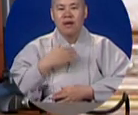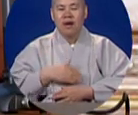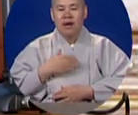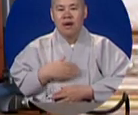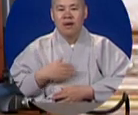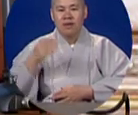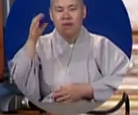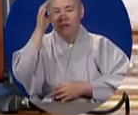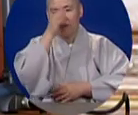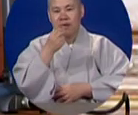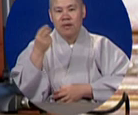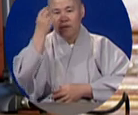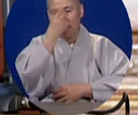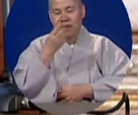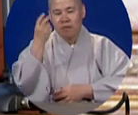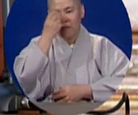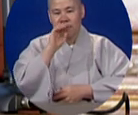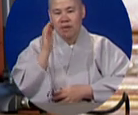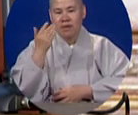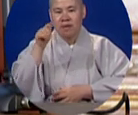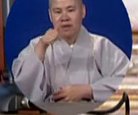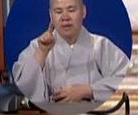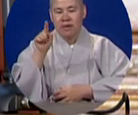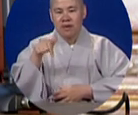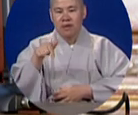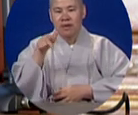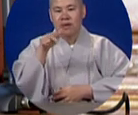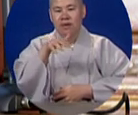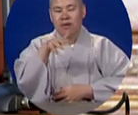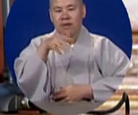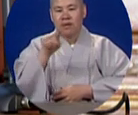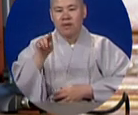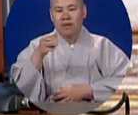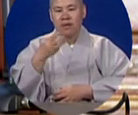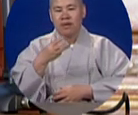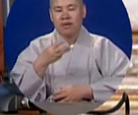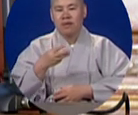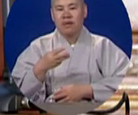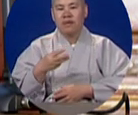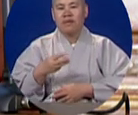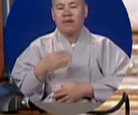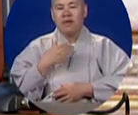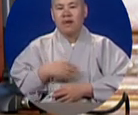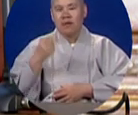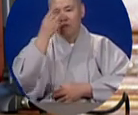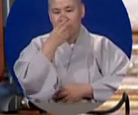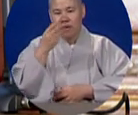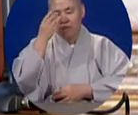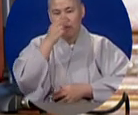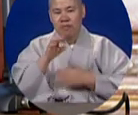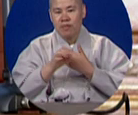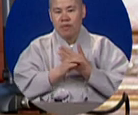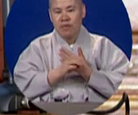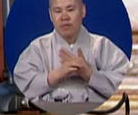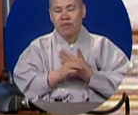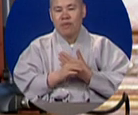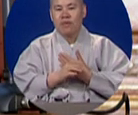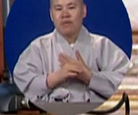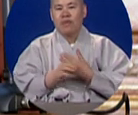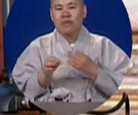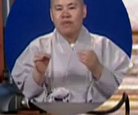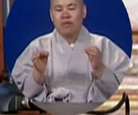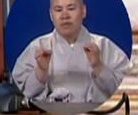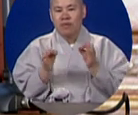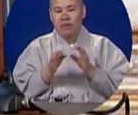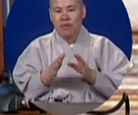각찰 각지 즉무예요 알아서 살피면 곧 없어요 없는 거예요 그래서